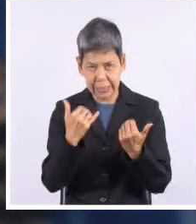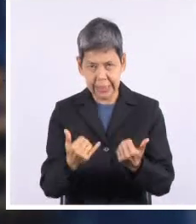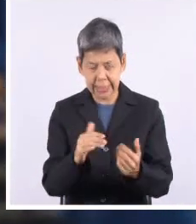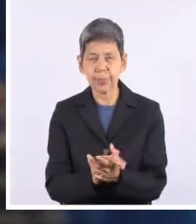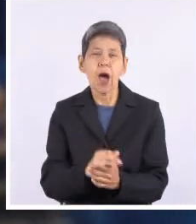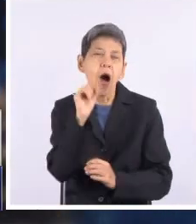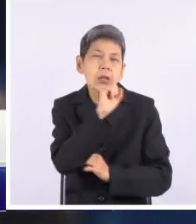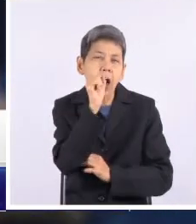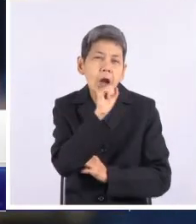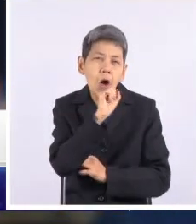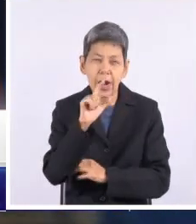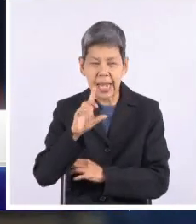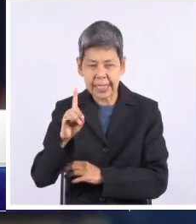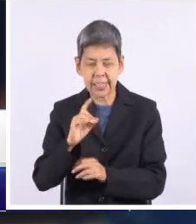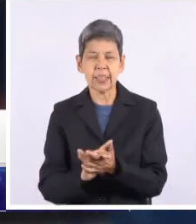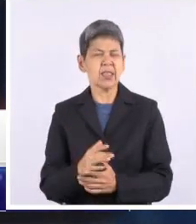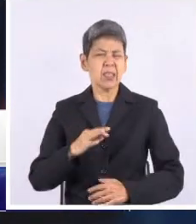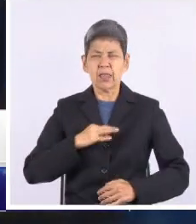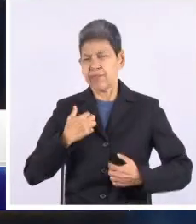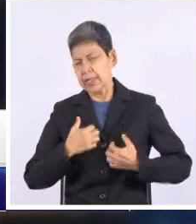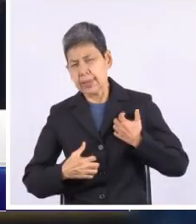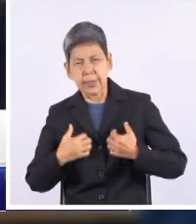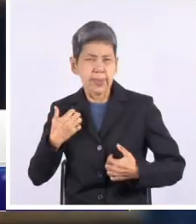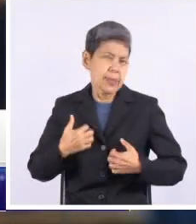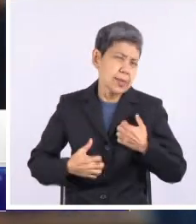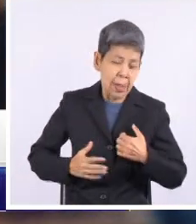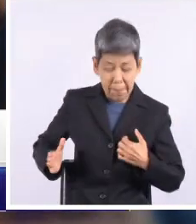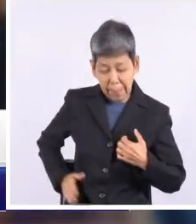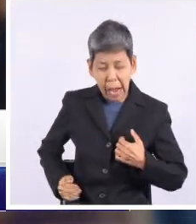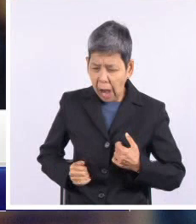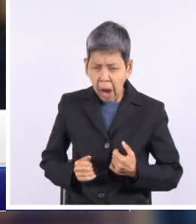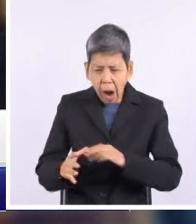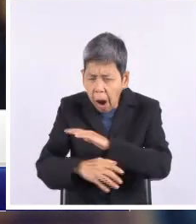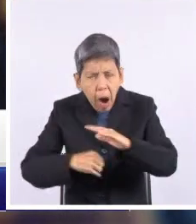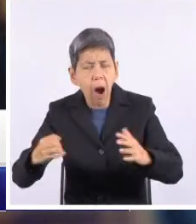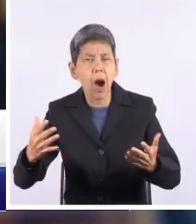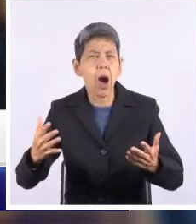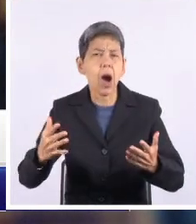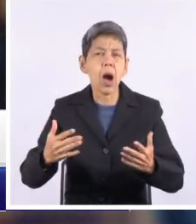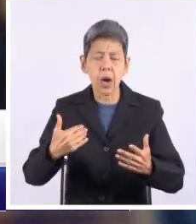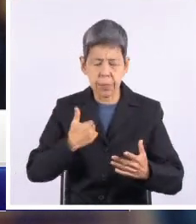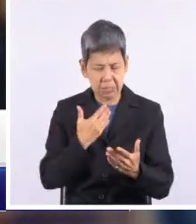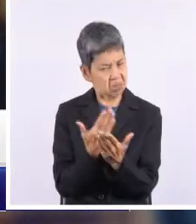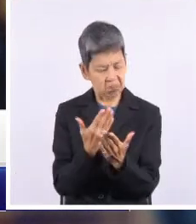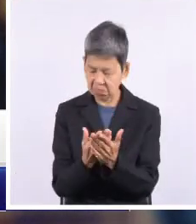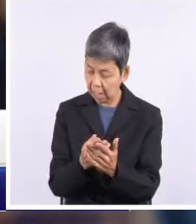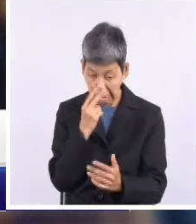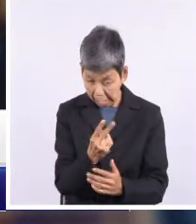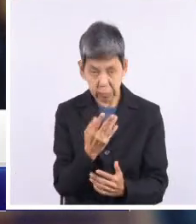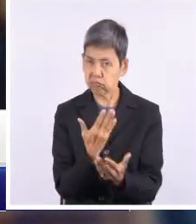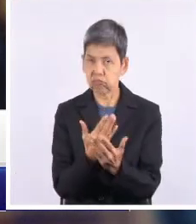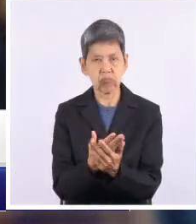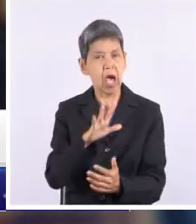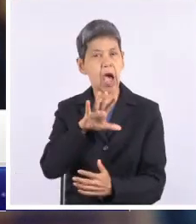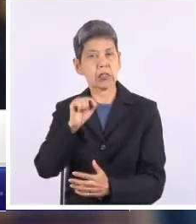ก็สวัสดีกาก้ากับ ofตาร์ชื่อดังร้อนใจเป็นที่สุดเลยนะครับเพราะว่าสุนัขของเธอนั้นถูกขโมยไปครับมีการตั้งเงินรางวัลประมาณ 5แสนดอลลาร์